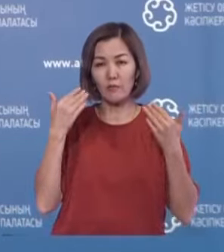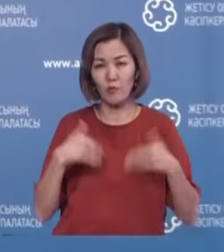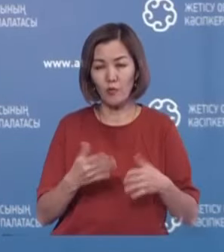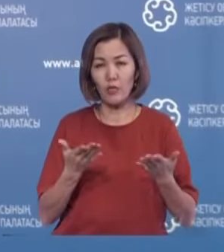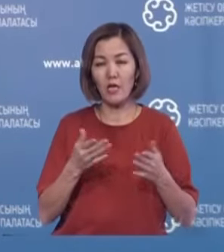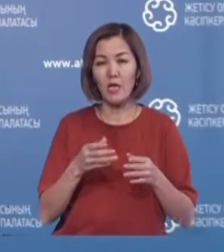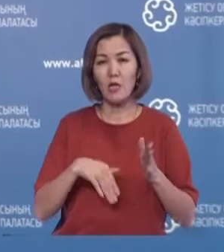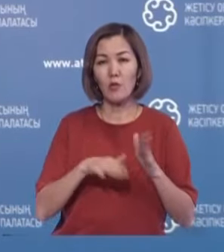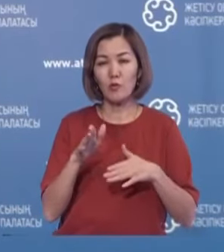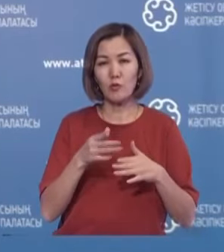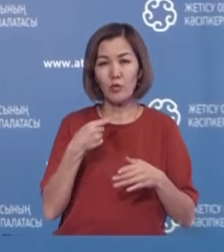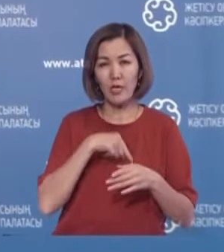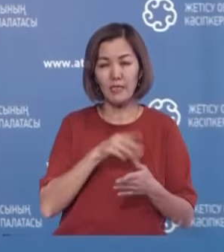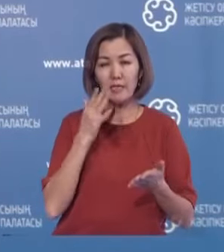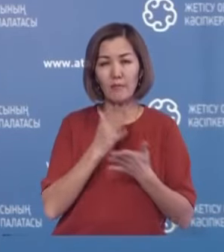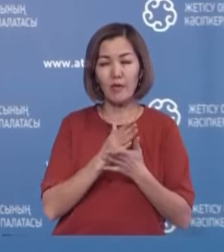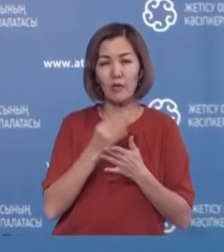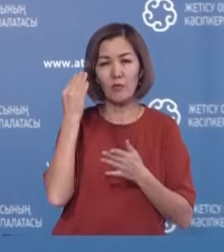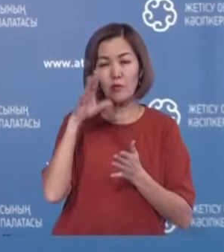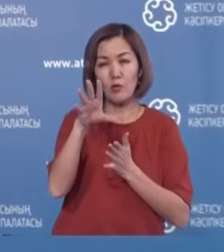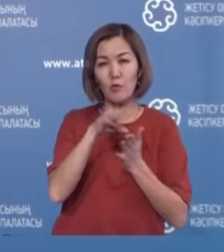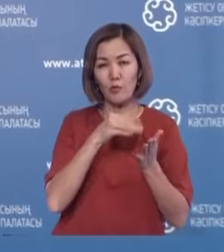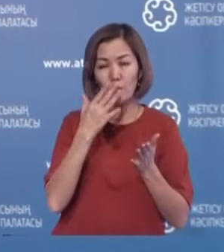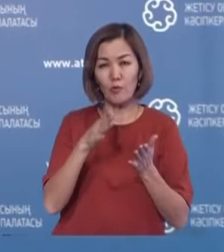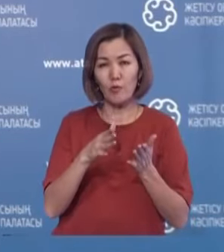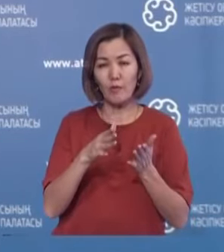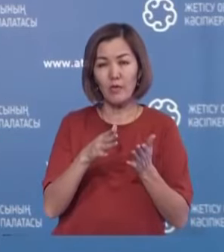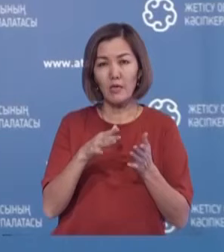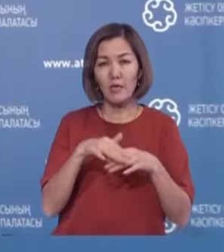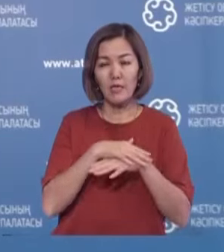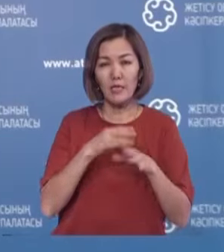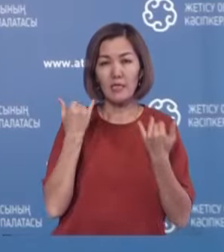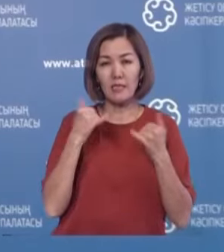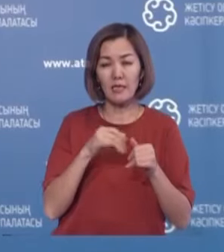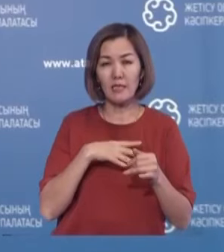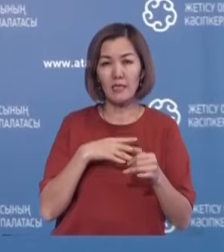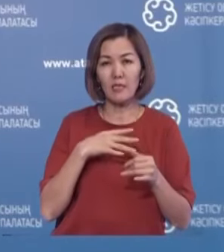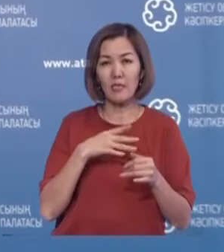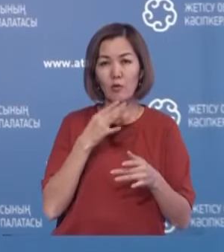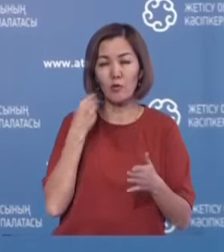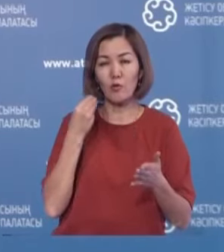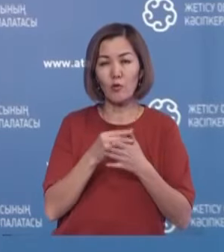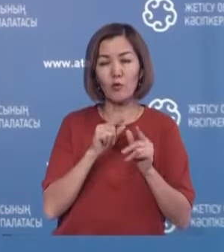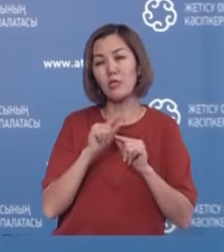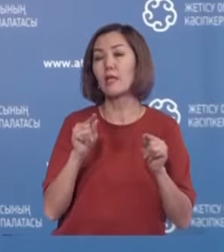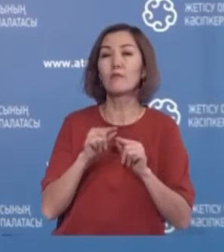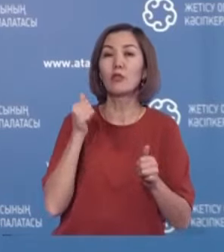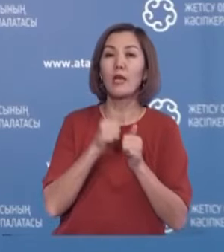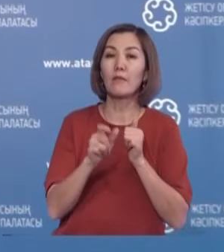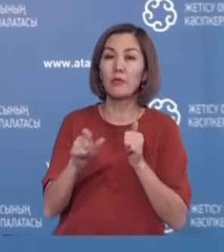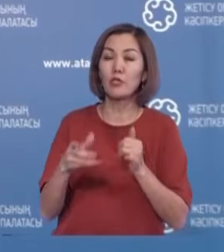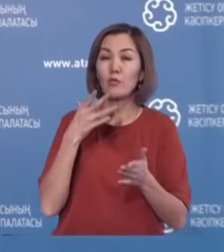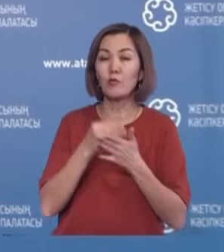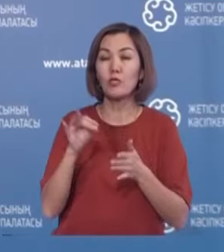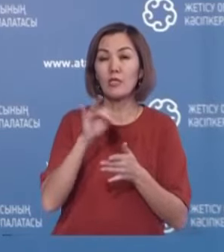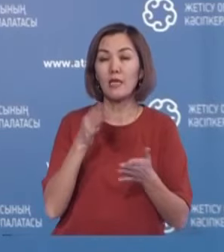осындай қасиеттерді таба аласыз. Өзгеге үлгі-өнеге болып, ерлігімен тәнтінеткен, ұлттық құндылықтарды дәріптеп жүрген әрбір жанның өзінің